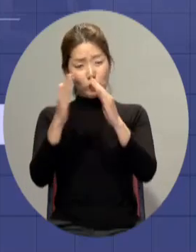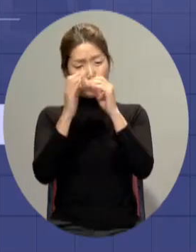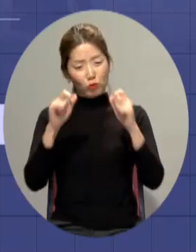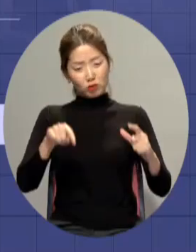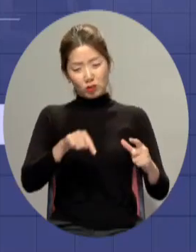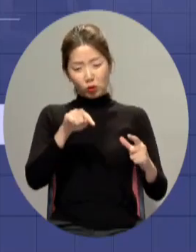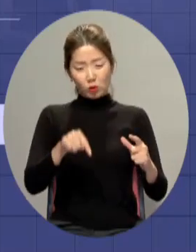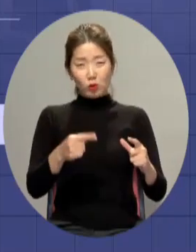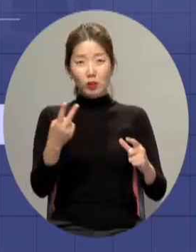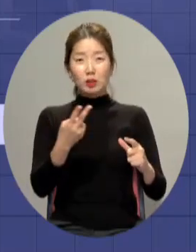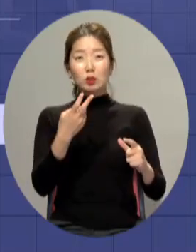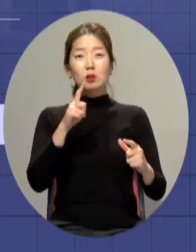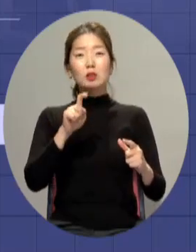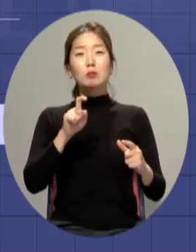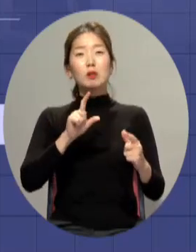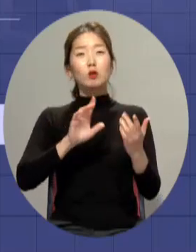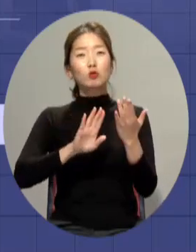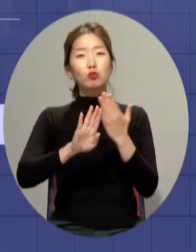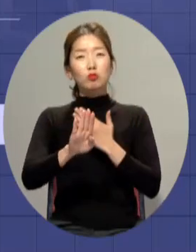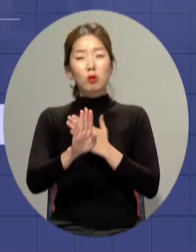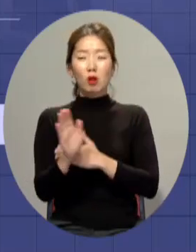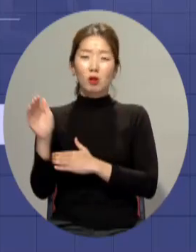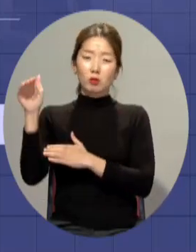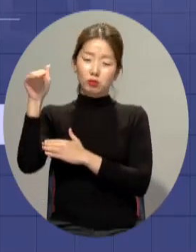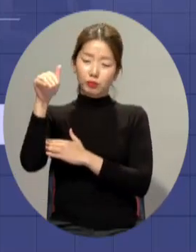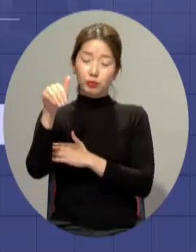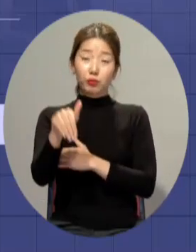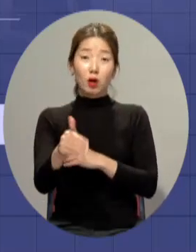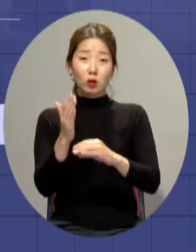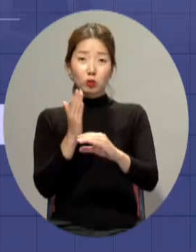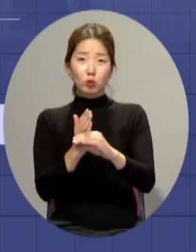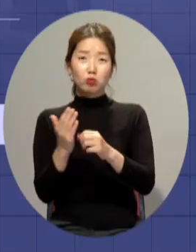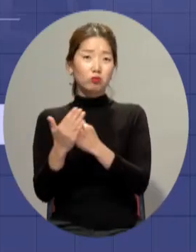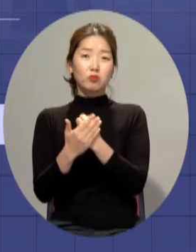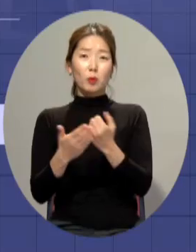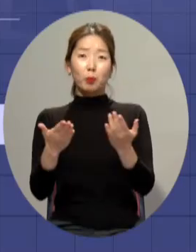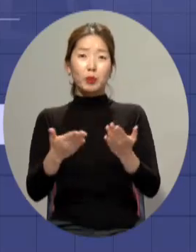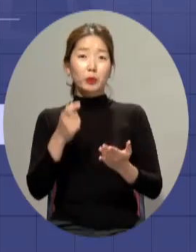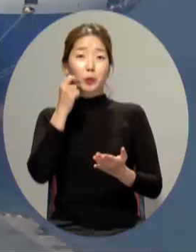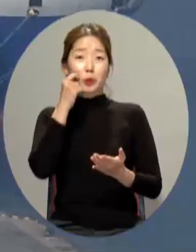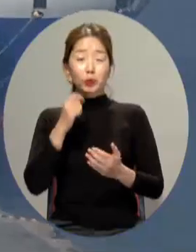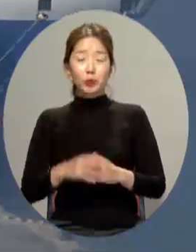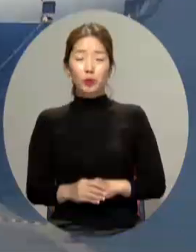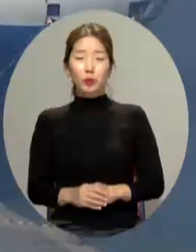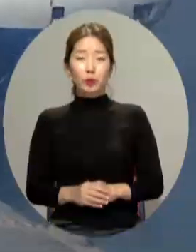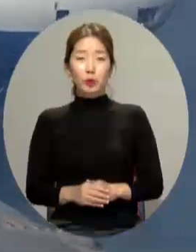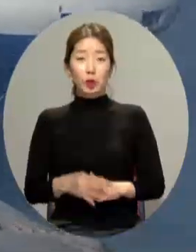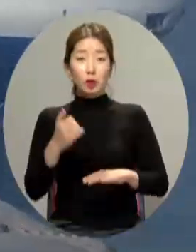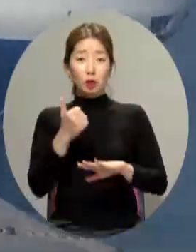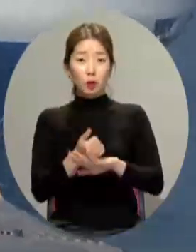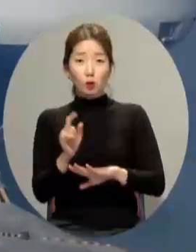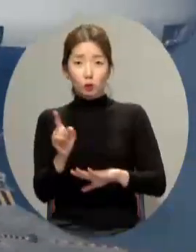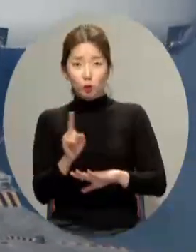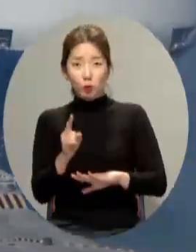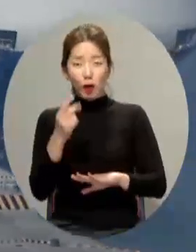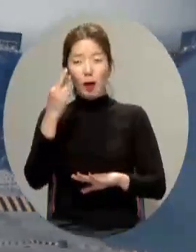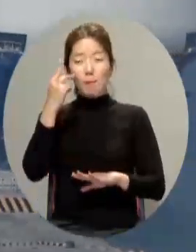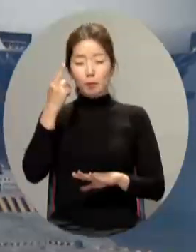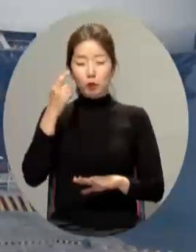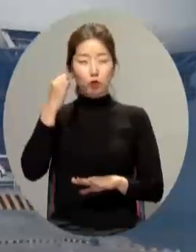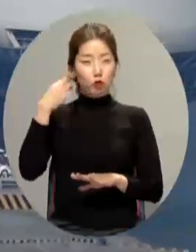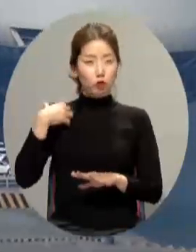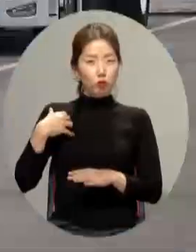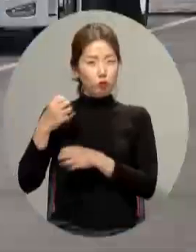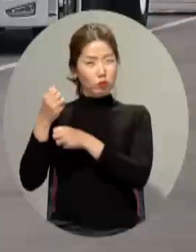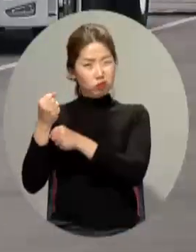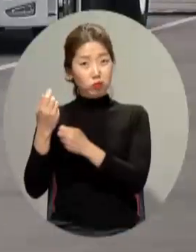불행하게도 2011년 이후 하락 국면에 있어 덕을 보지 못하고 있습니다. 결국 미중 수출 의존도가